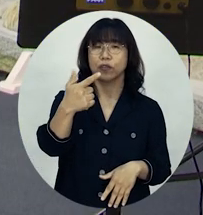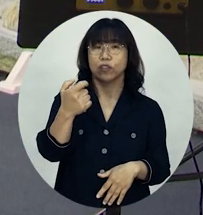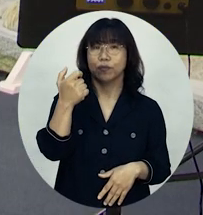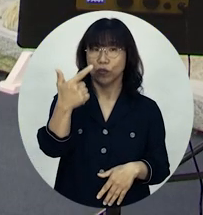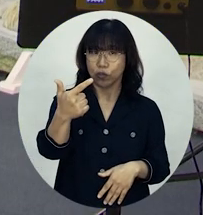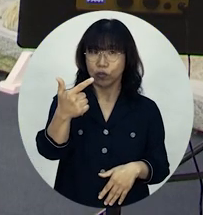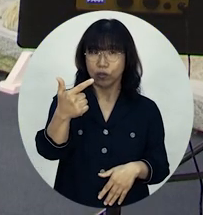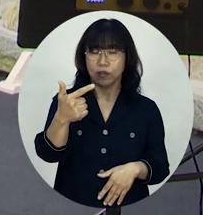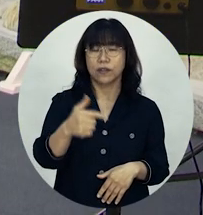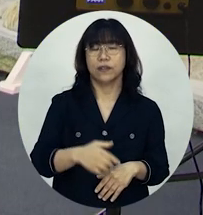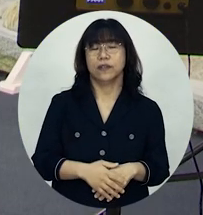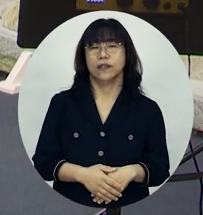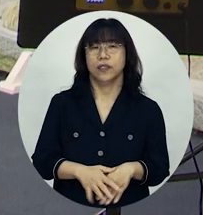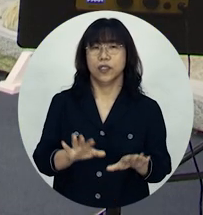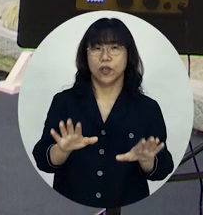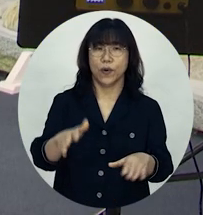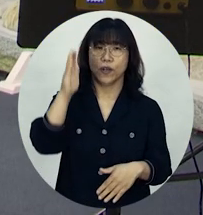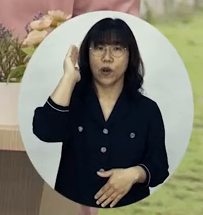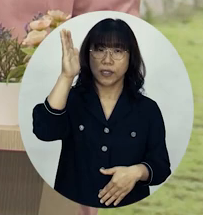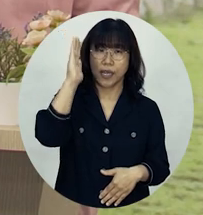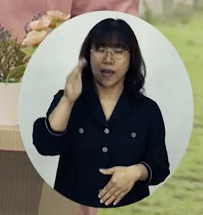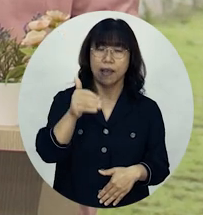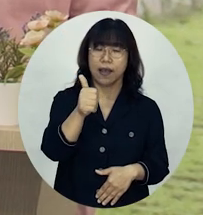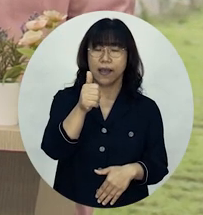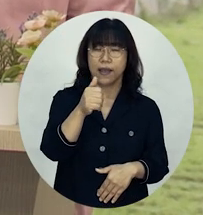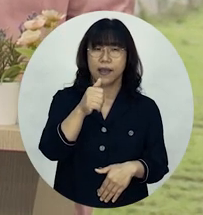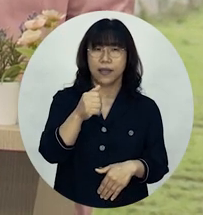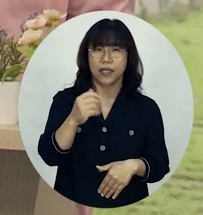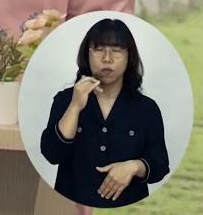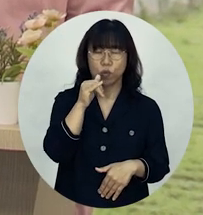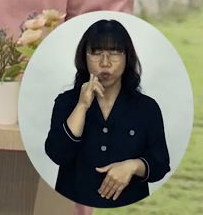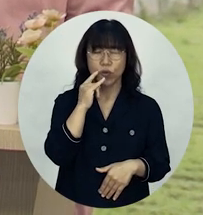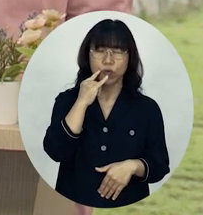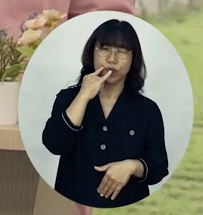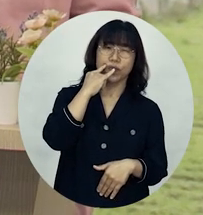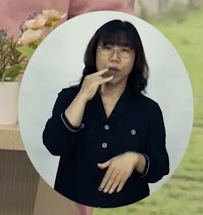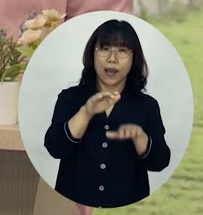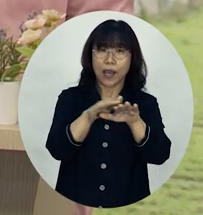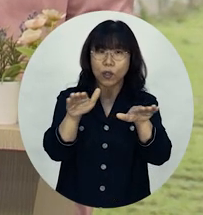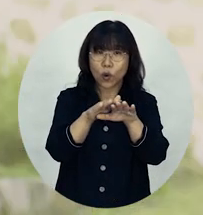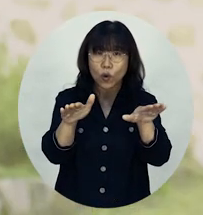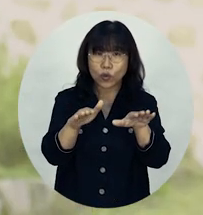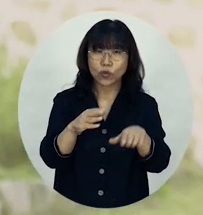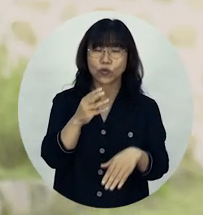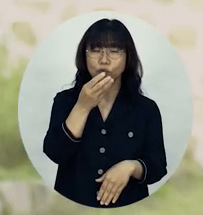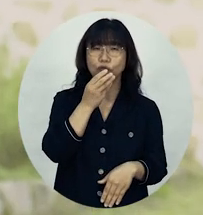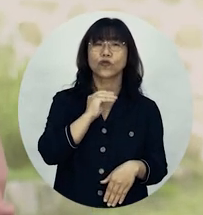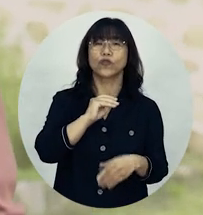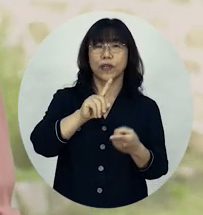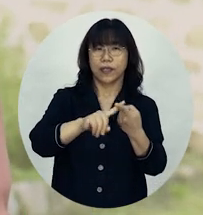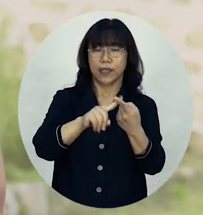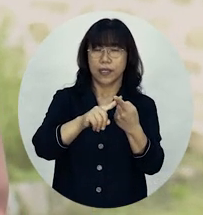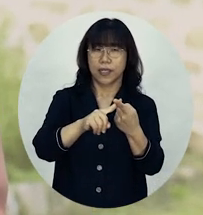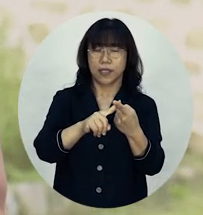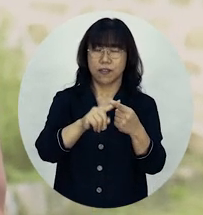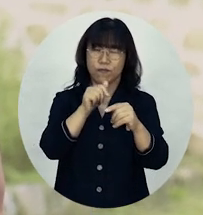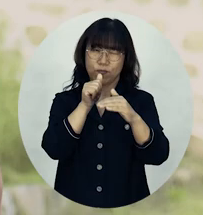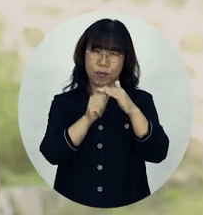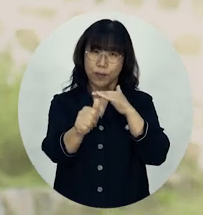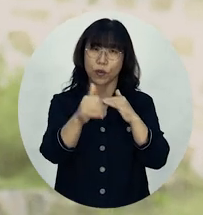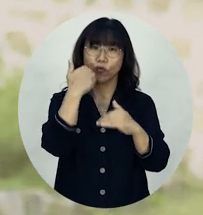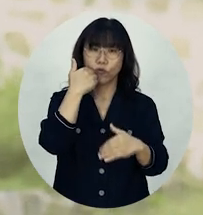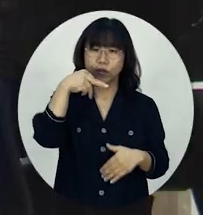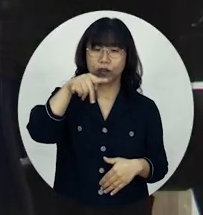이번 제 166회 강서 지식 비타민 강좌에는 해독주스 창시자로 알려진 서재걸 통합 의학 박사가 강사로 나와